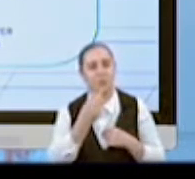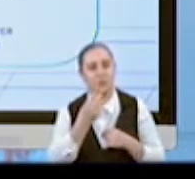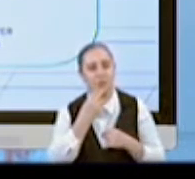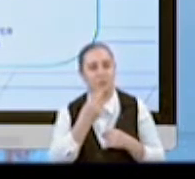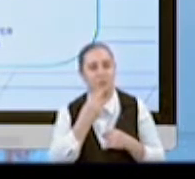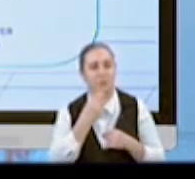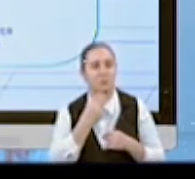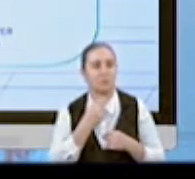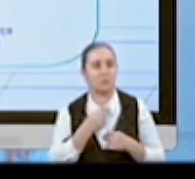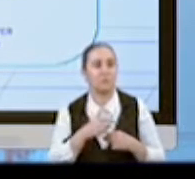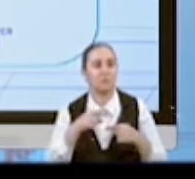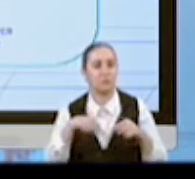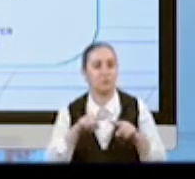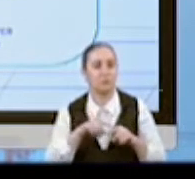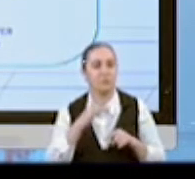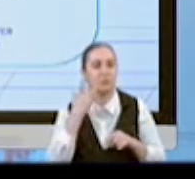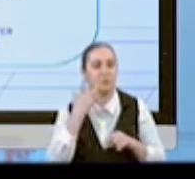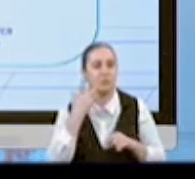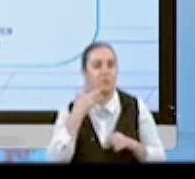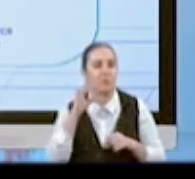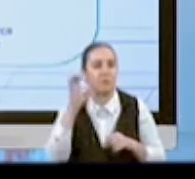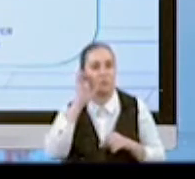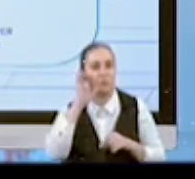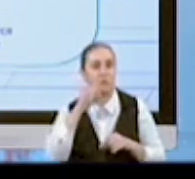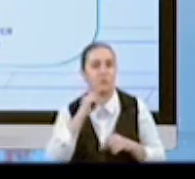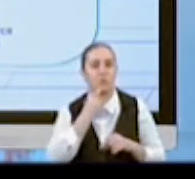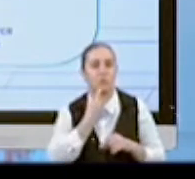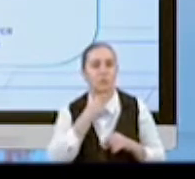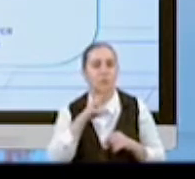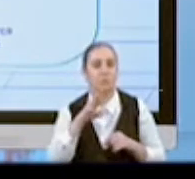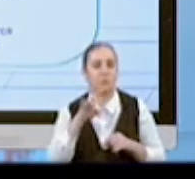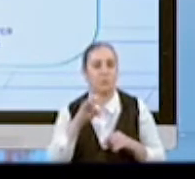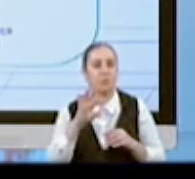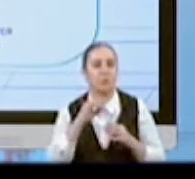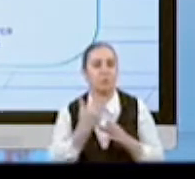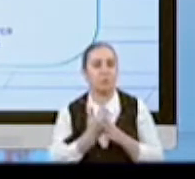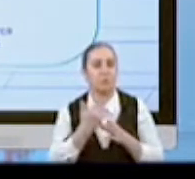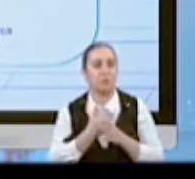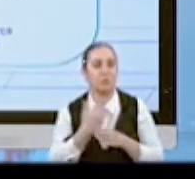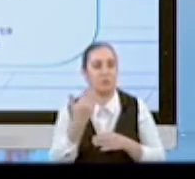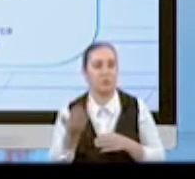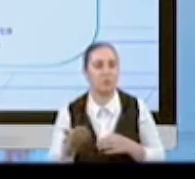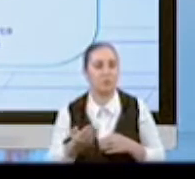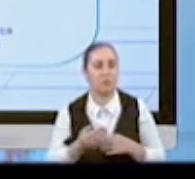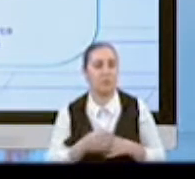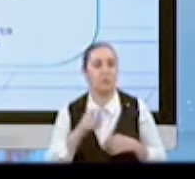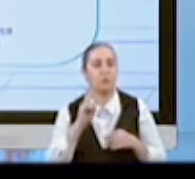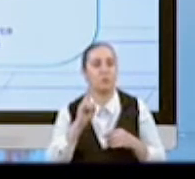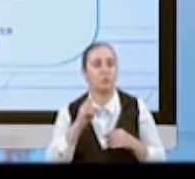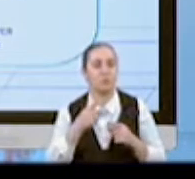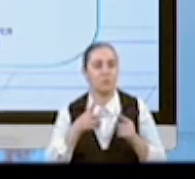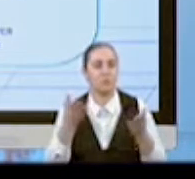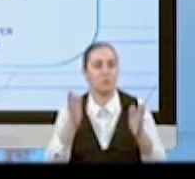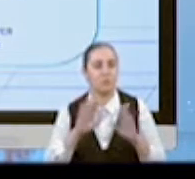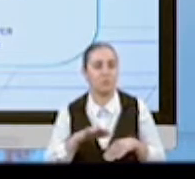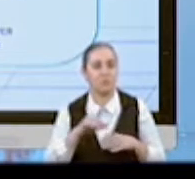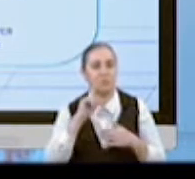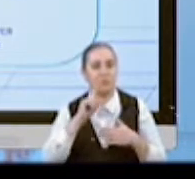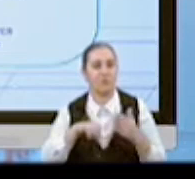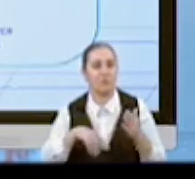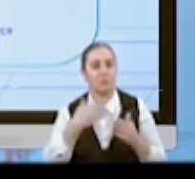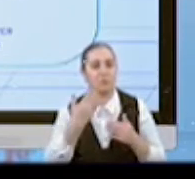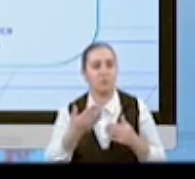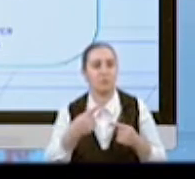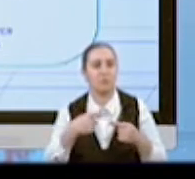посмеяться. Тот, кто всегда выслушает в трудную минуту и поможет тебе. Тот, кто останется верным